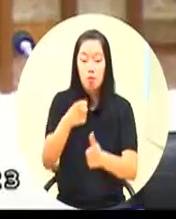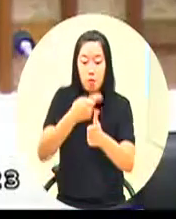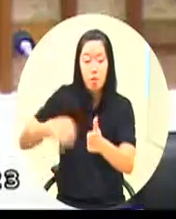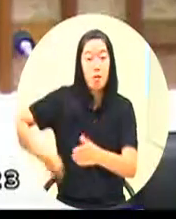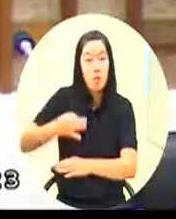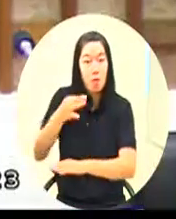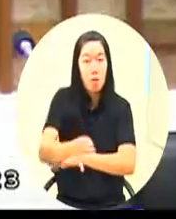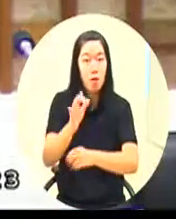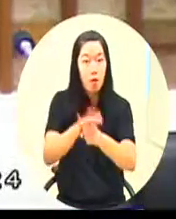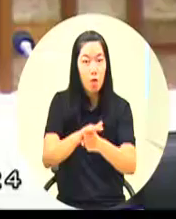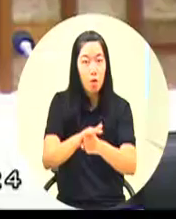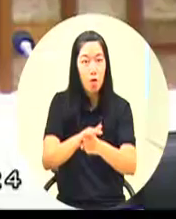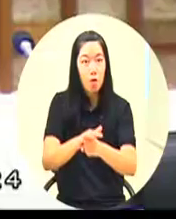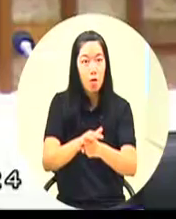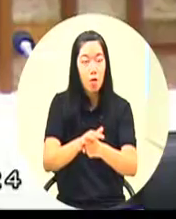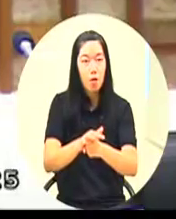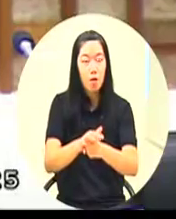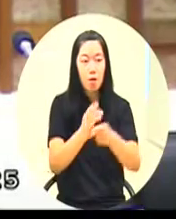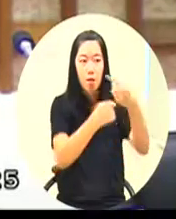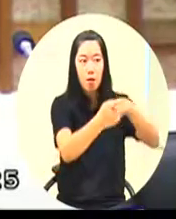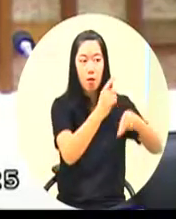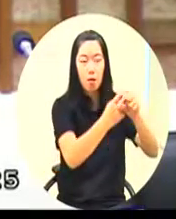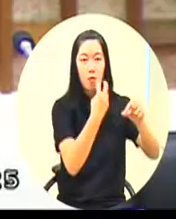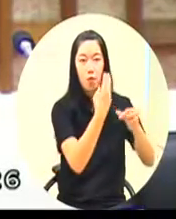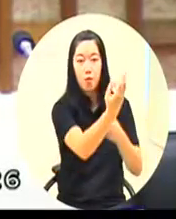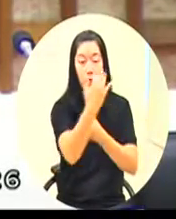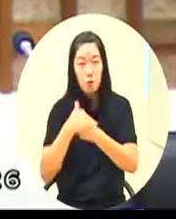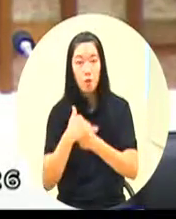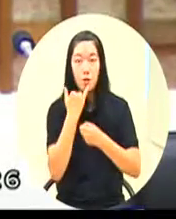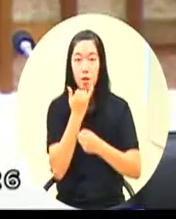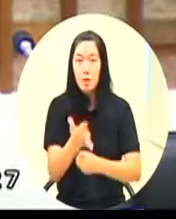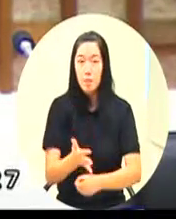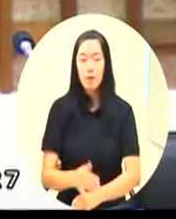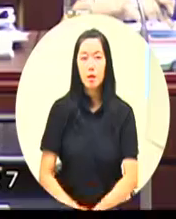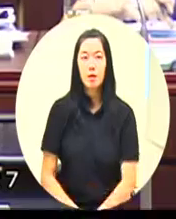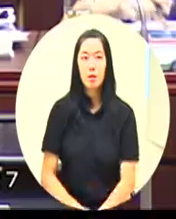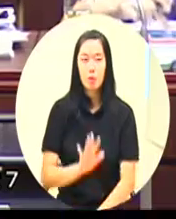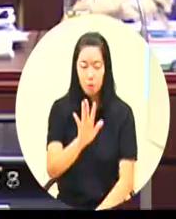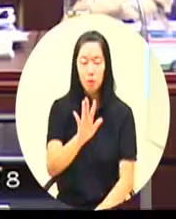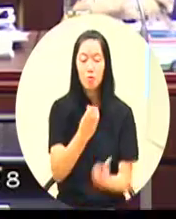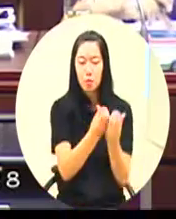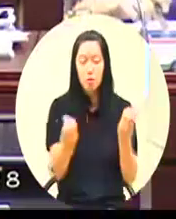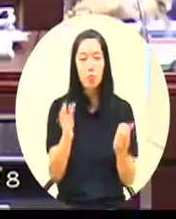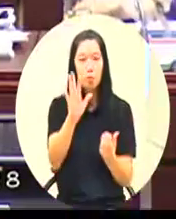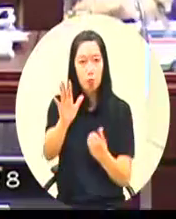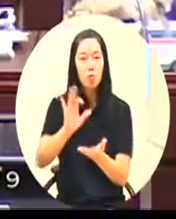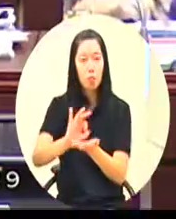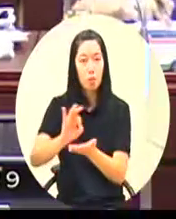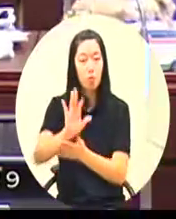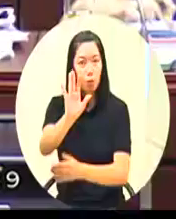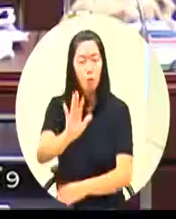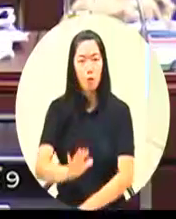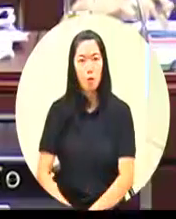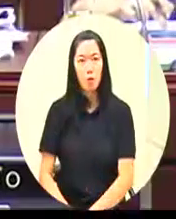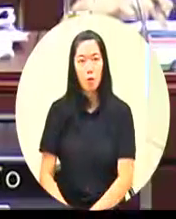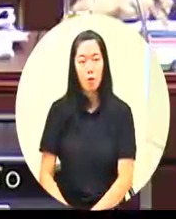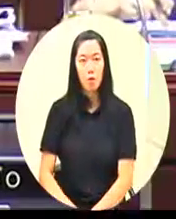央再垫付出来，是不是可以？ 有一些我们已经这么做了哦。刚刚我提到那个